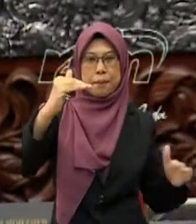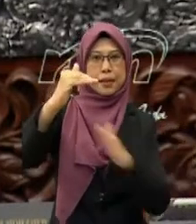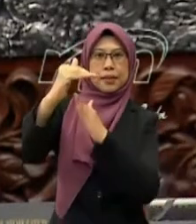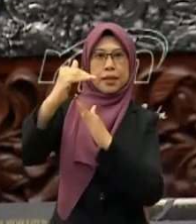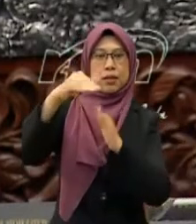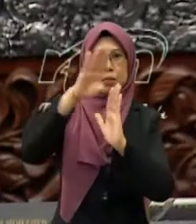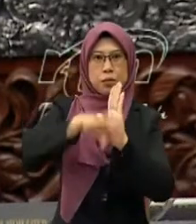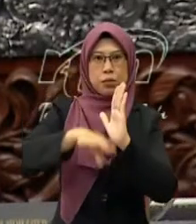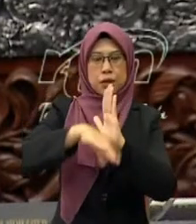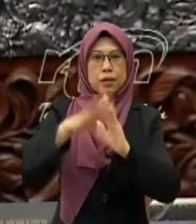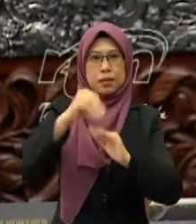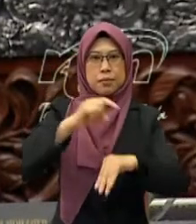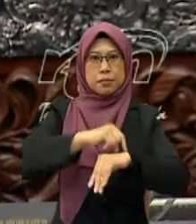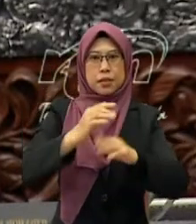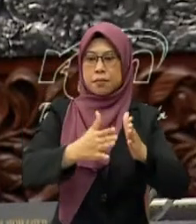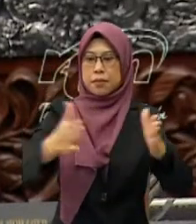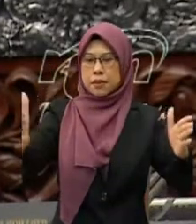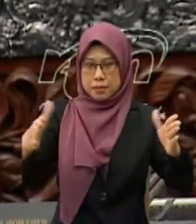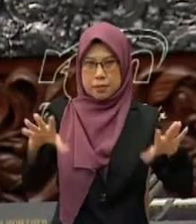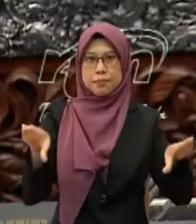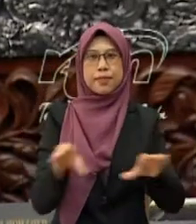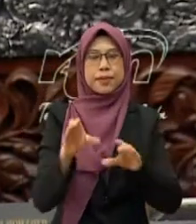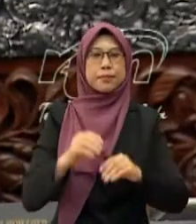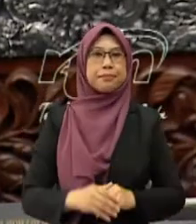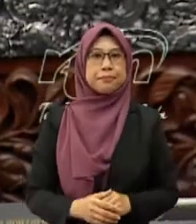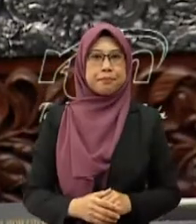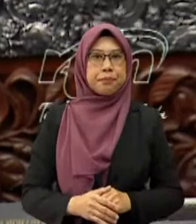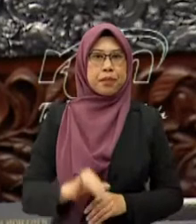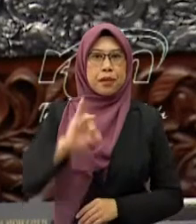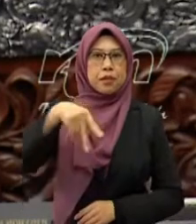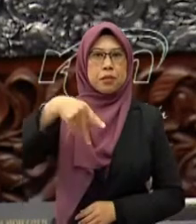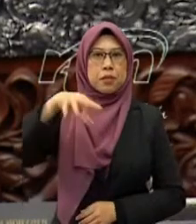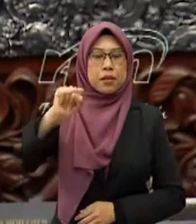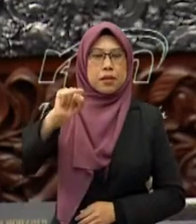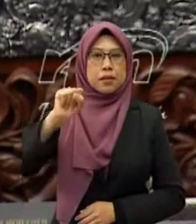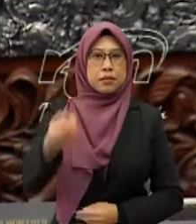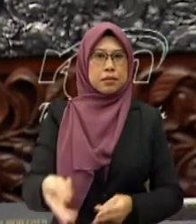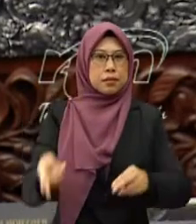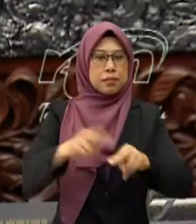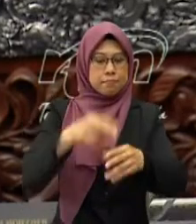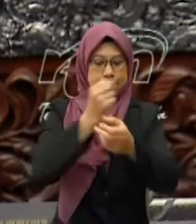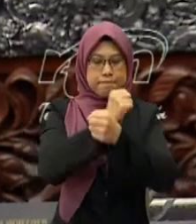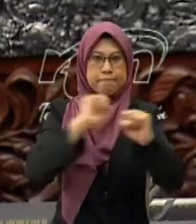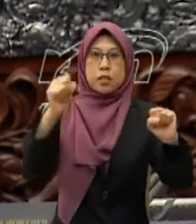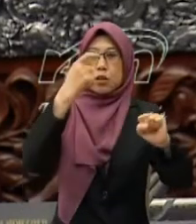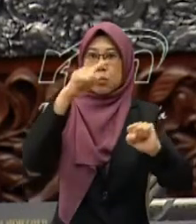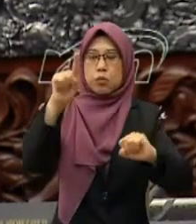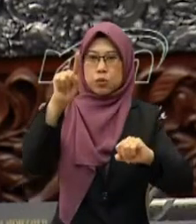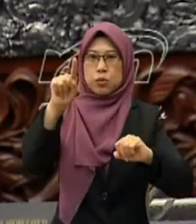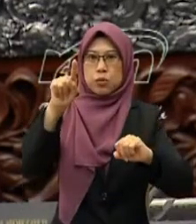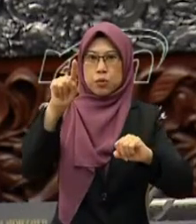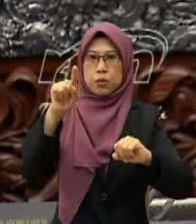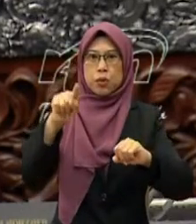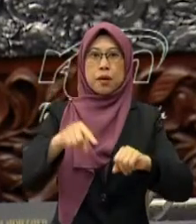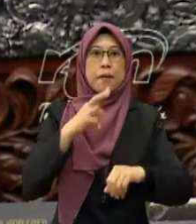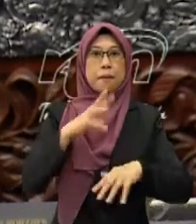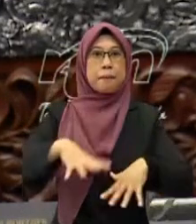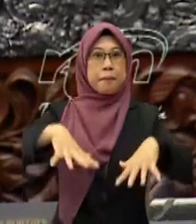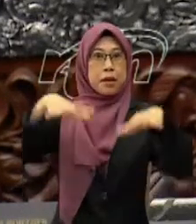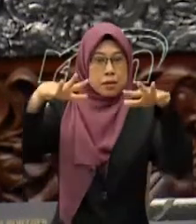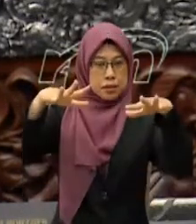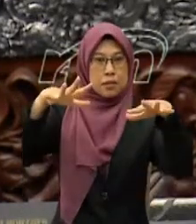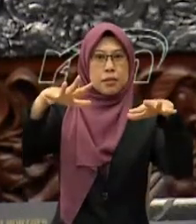jangka panjang juga turut diambil untuk malam yang muliakan untuk musim laut ini dengan